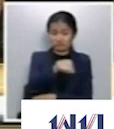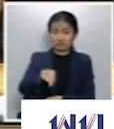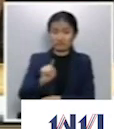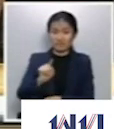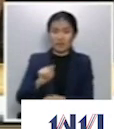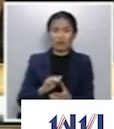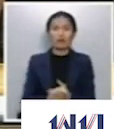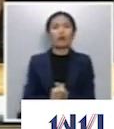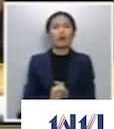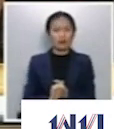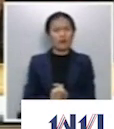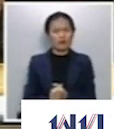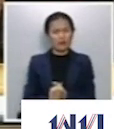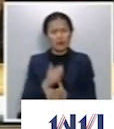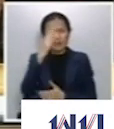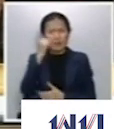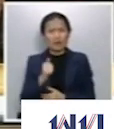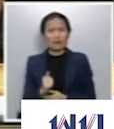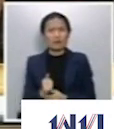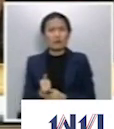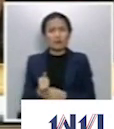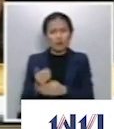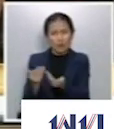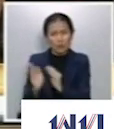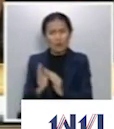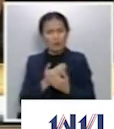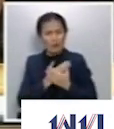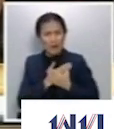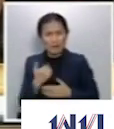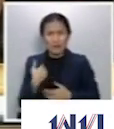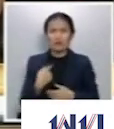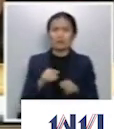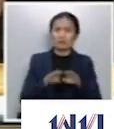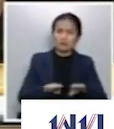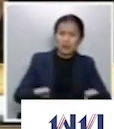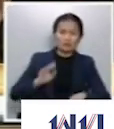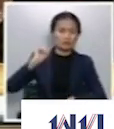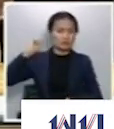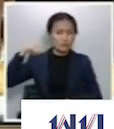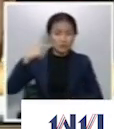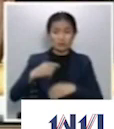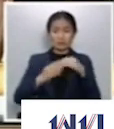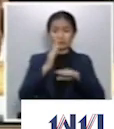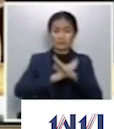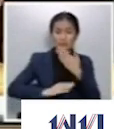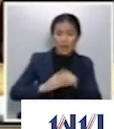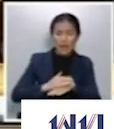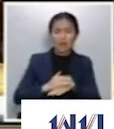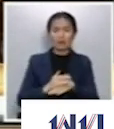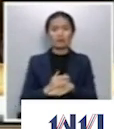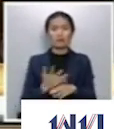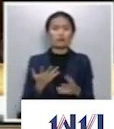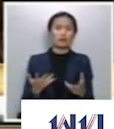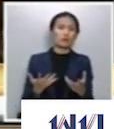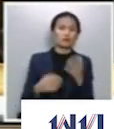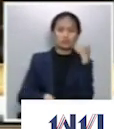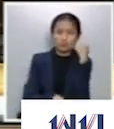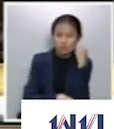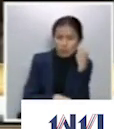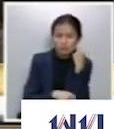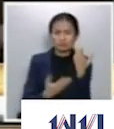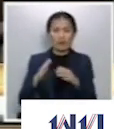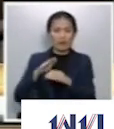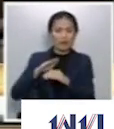ใจของเราคือเด็กสตรีผู้พิการผู้อ่อนแอคนยากจนและผู้ถูกกระทำความรุนแรงที่ซับ